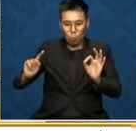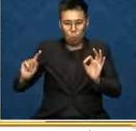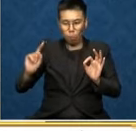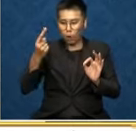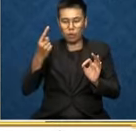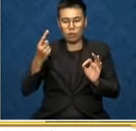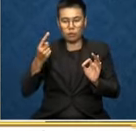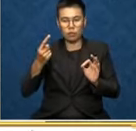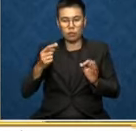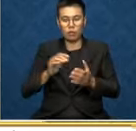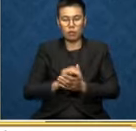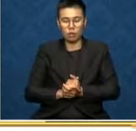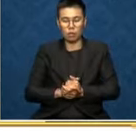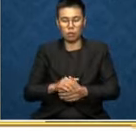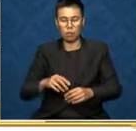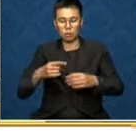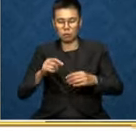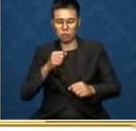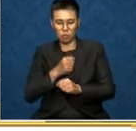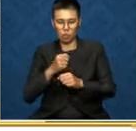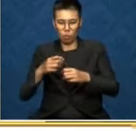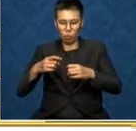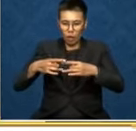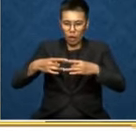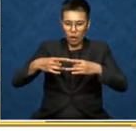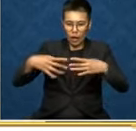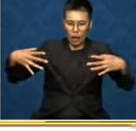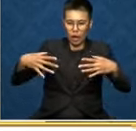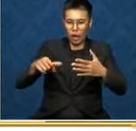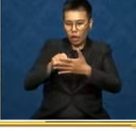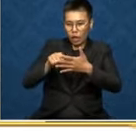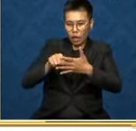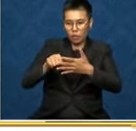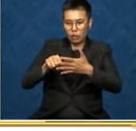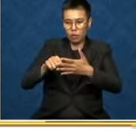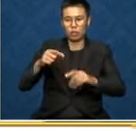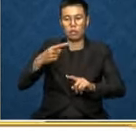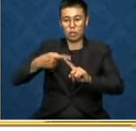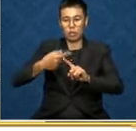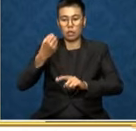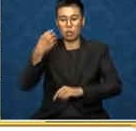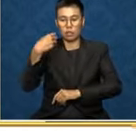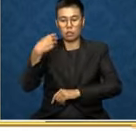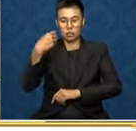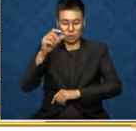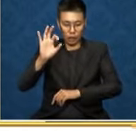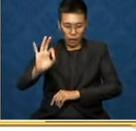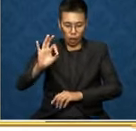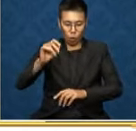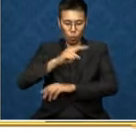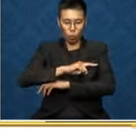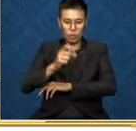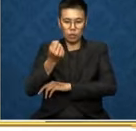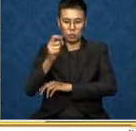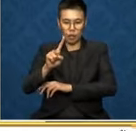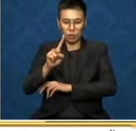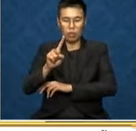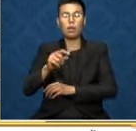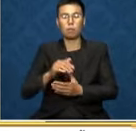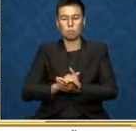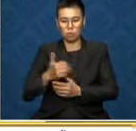อาจจะขัดกับคำแถลงนโยบายของรัฐบาลต่อรัฐสภาเมื่อวันที่ 11กันยายน2566ซึ่งมีพรรคเพื่อไทยเป็นแกนำในการ